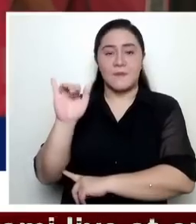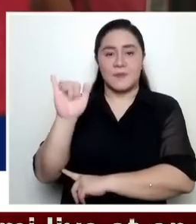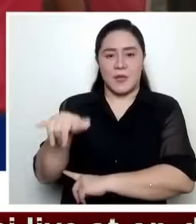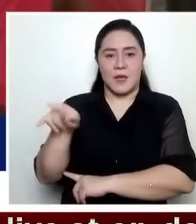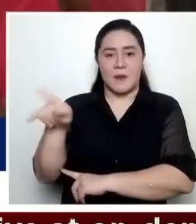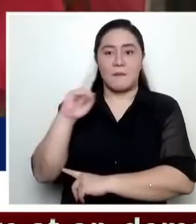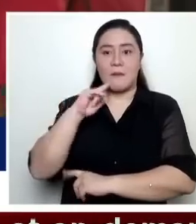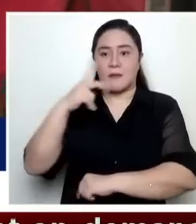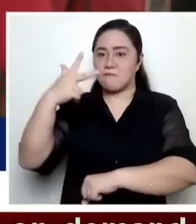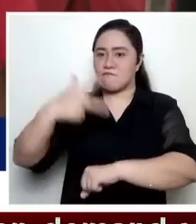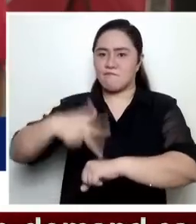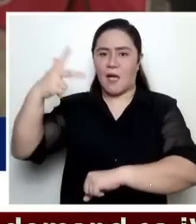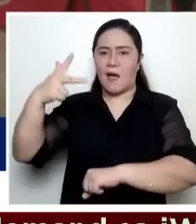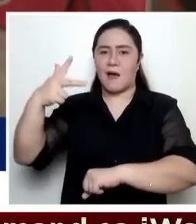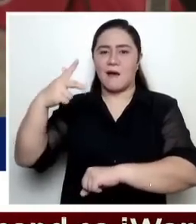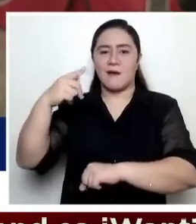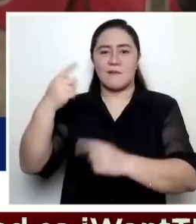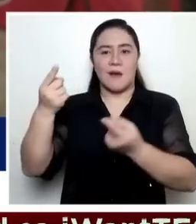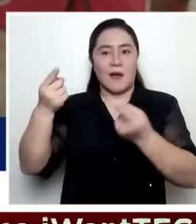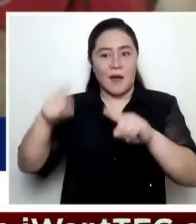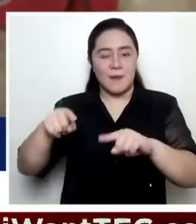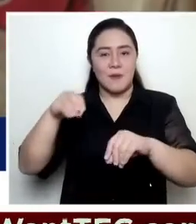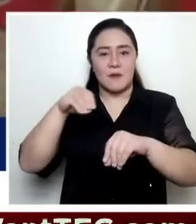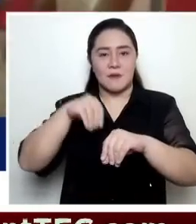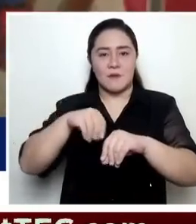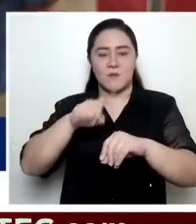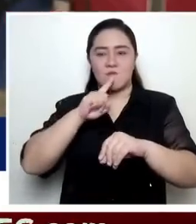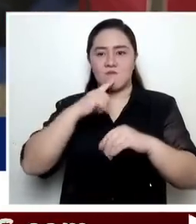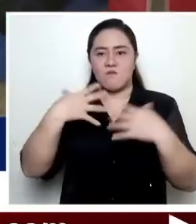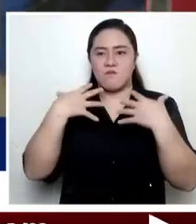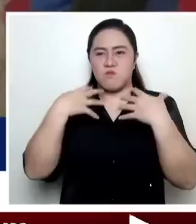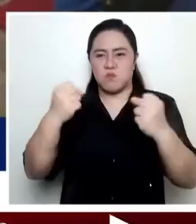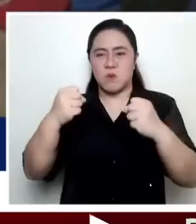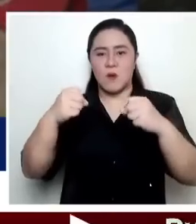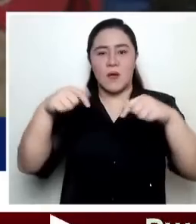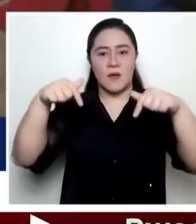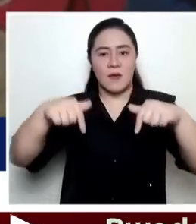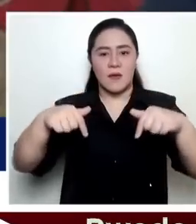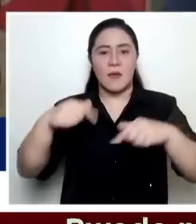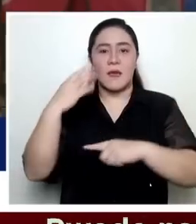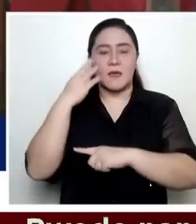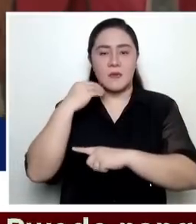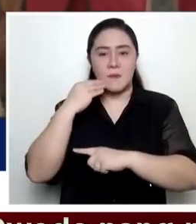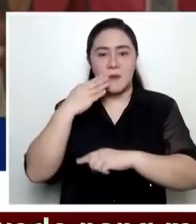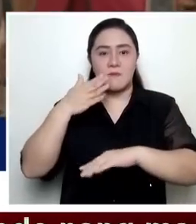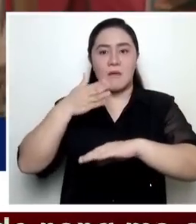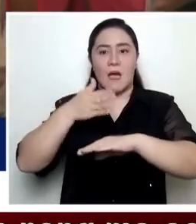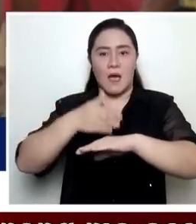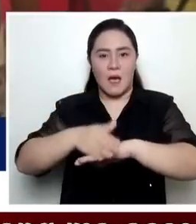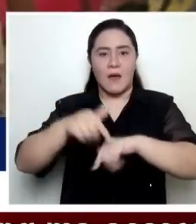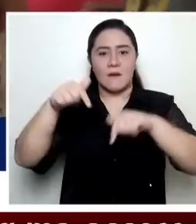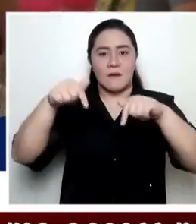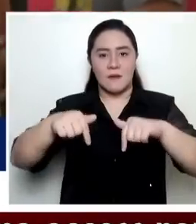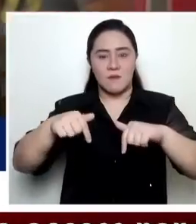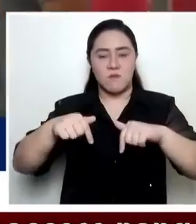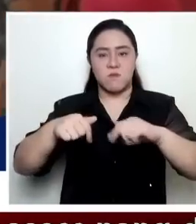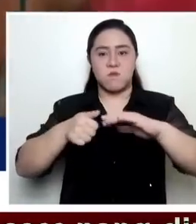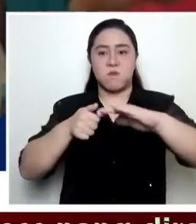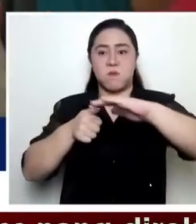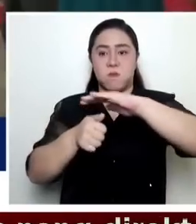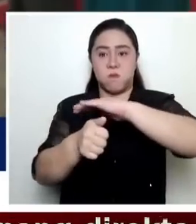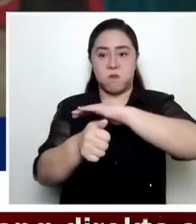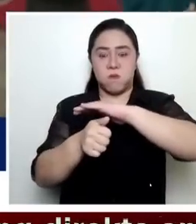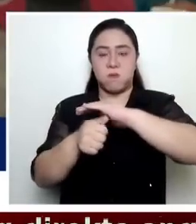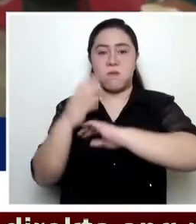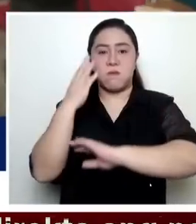mo yun, ganun yung lakas ng aftershocks na nararamdaman namin mayat maya dito sa lalawigan ng Abra. Kaya naman yung mga